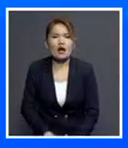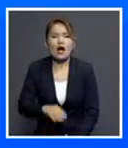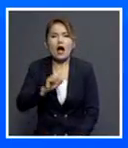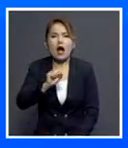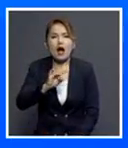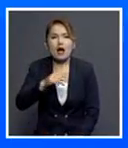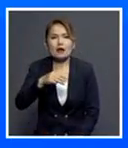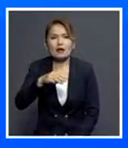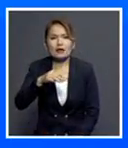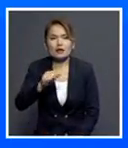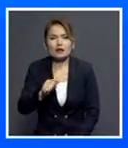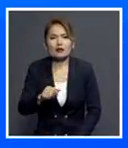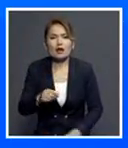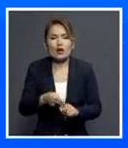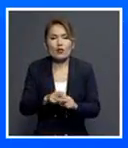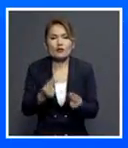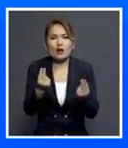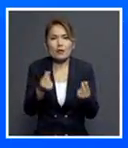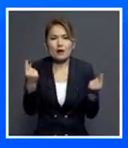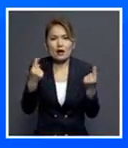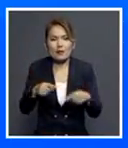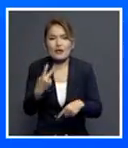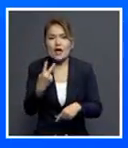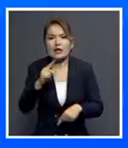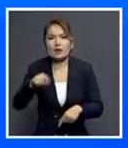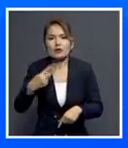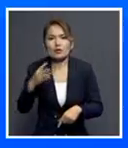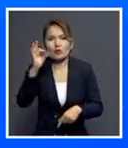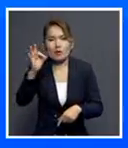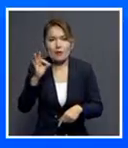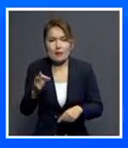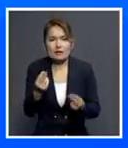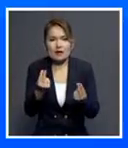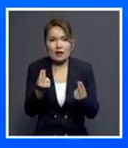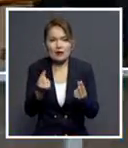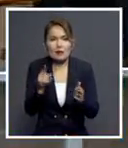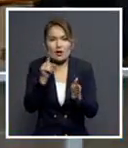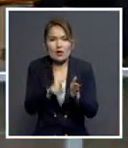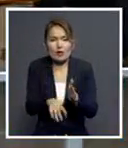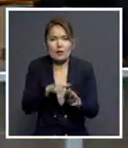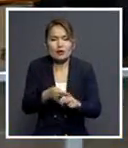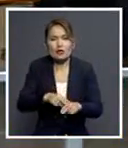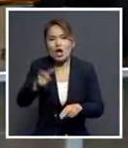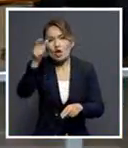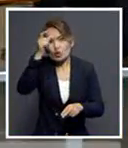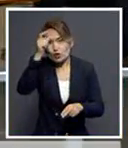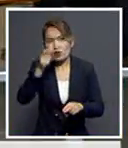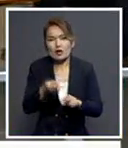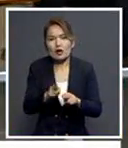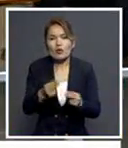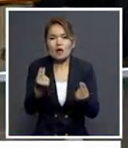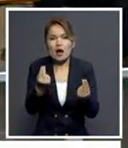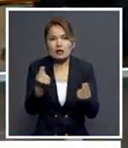Аргентинаның төл валютасы песо, долларға қарағанда 2,4% арзандады. Бұған түрік лирасының құлдырауы және